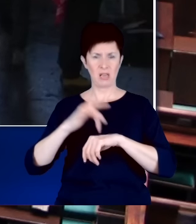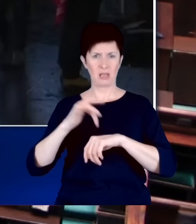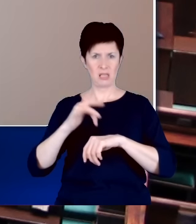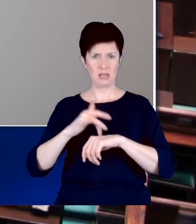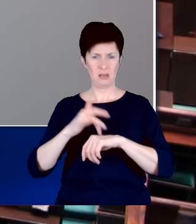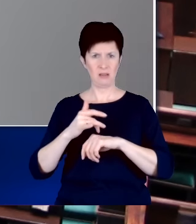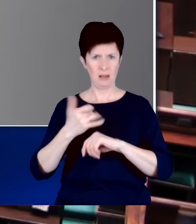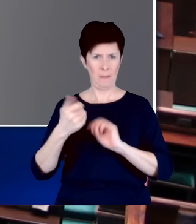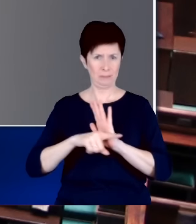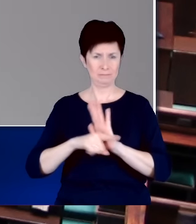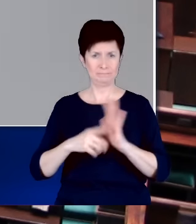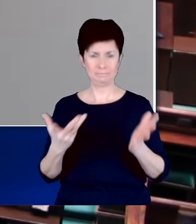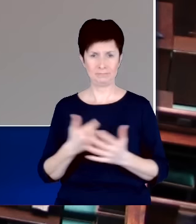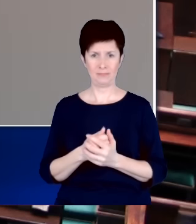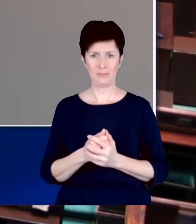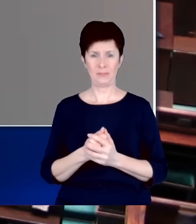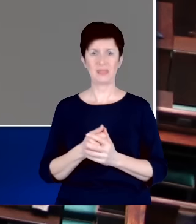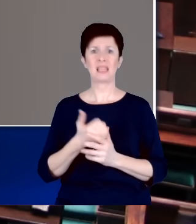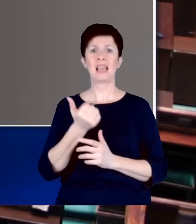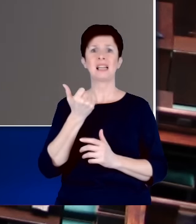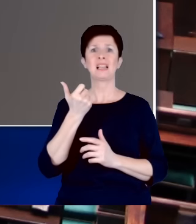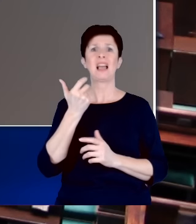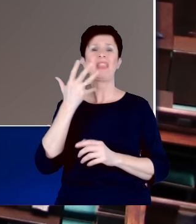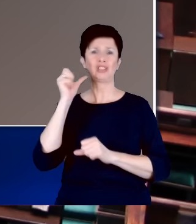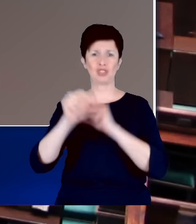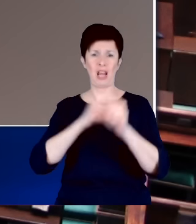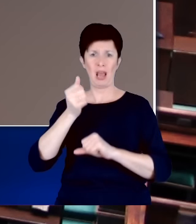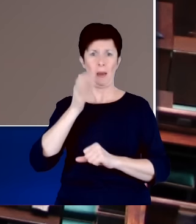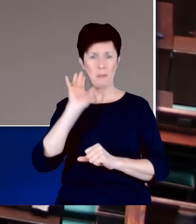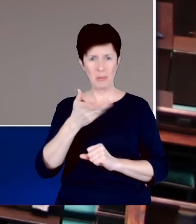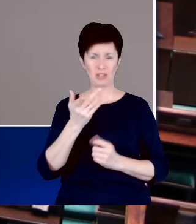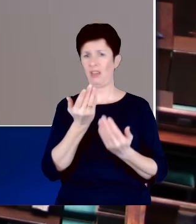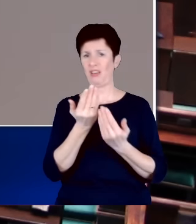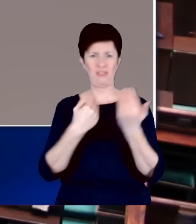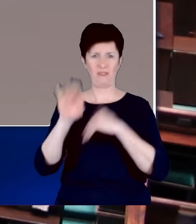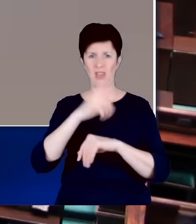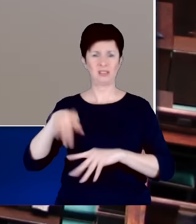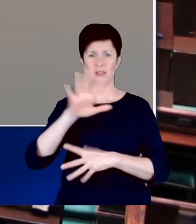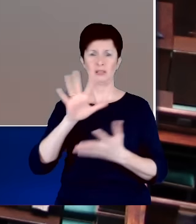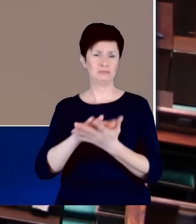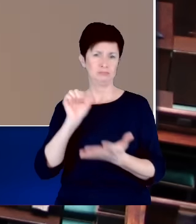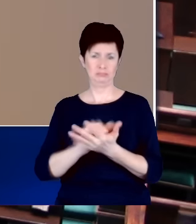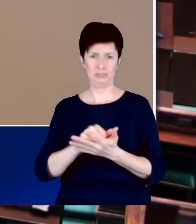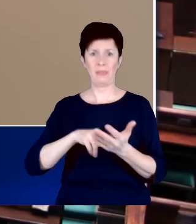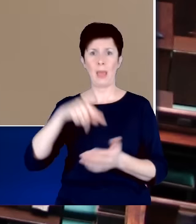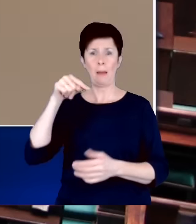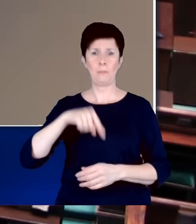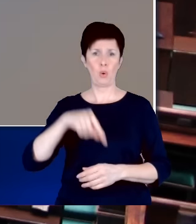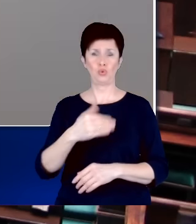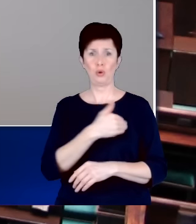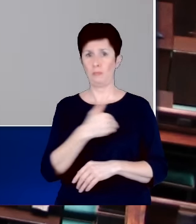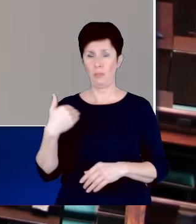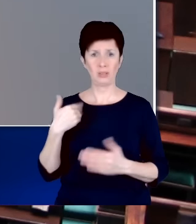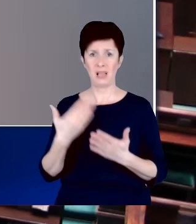że kilkanaście lat to będą jeszcze większe dewastacje w tym sektorze. Tutaj na południu Polski też z uwagi na górzysty